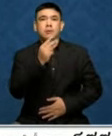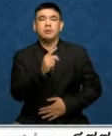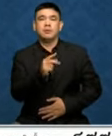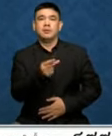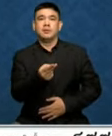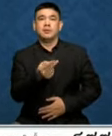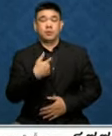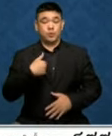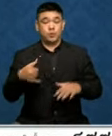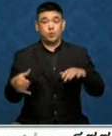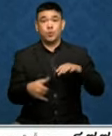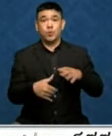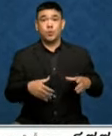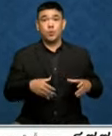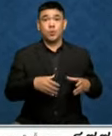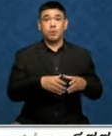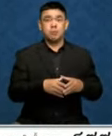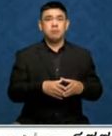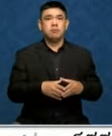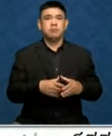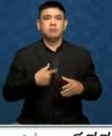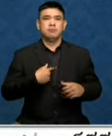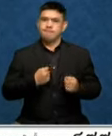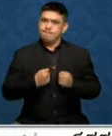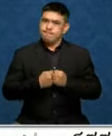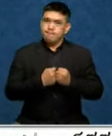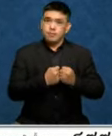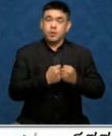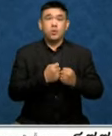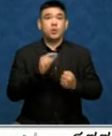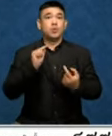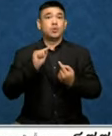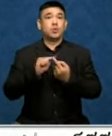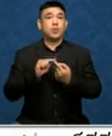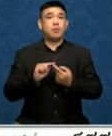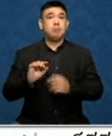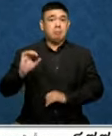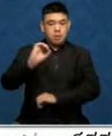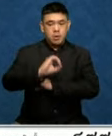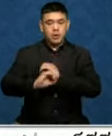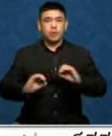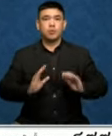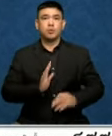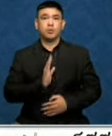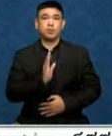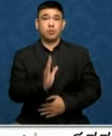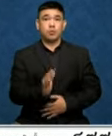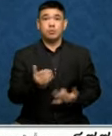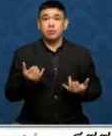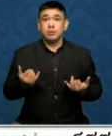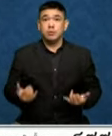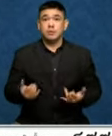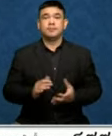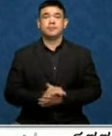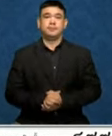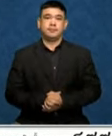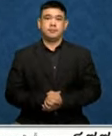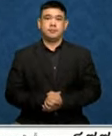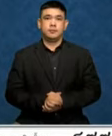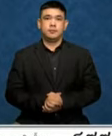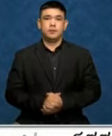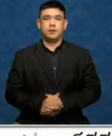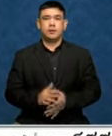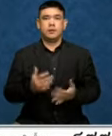มาอยู่ในพรรคการเมืองนี่ล้วนแต่มาต่อสู้ทางแบบสันติวิธีนะครับหรือ nonviolenceนี่นะครับ